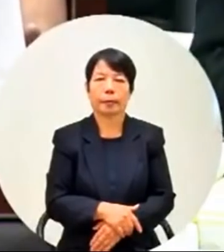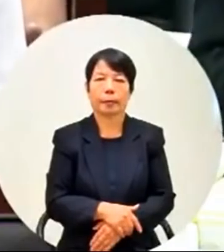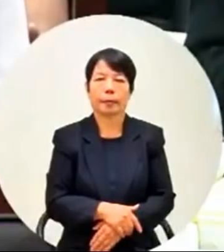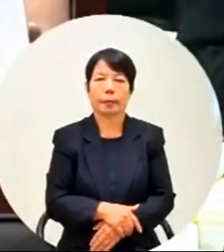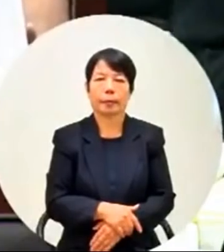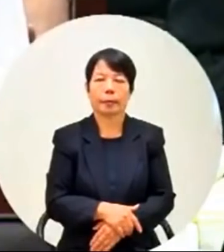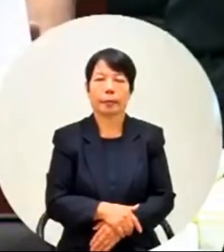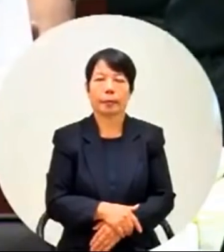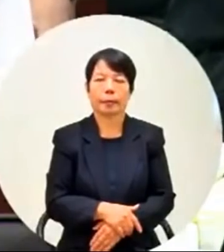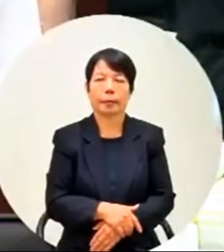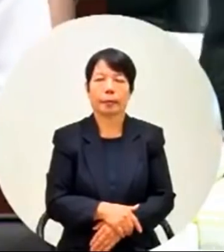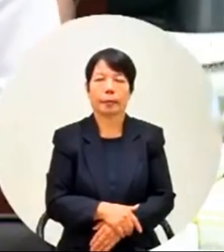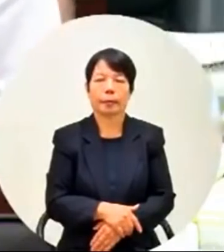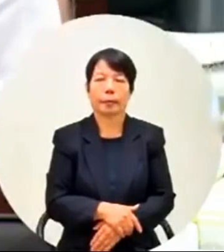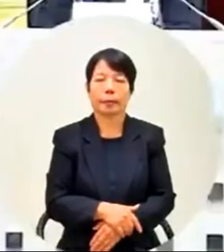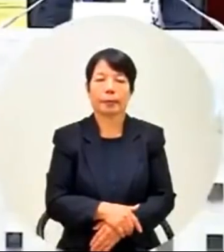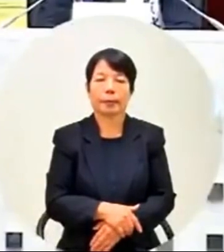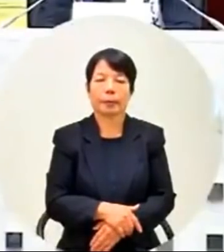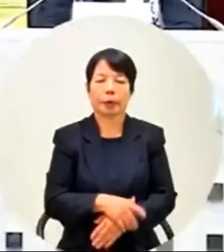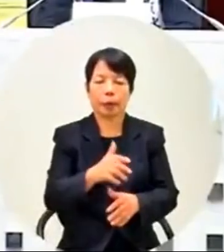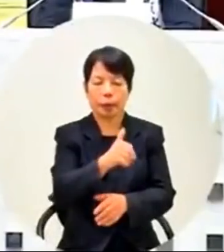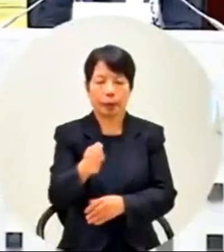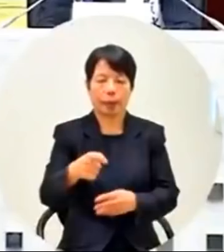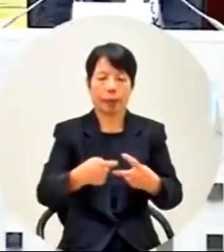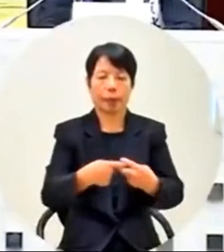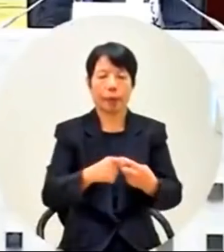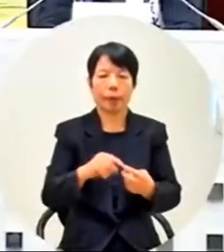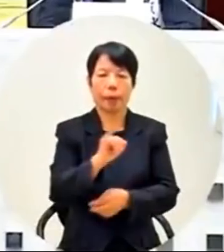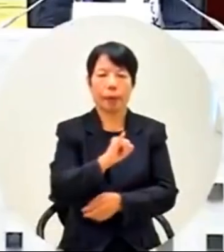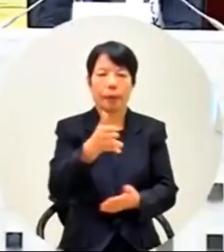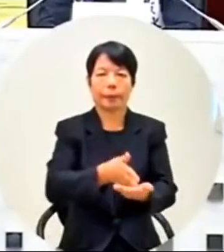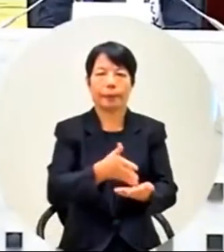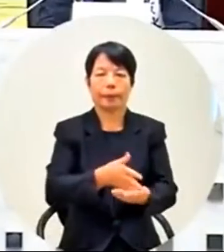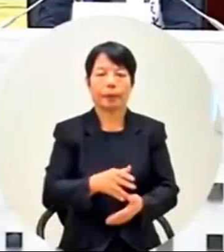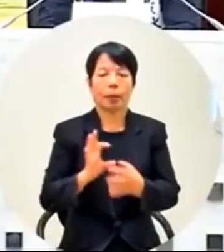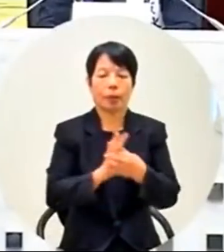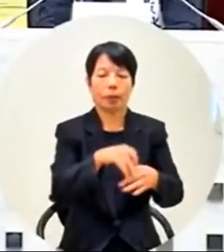好，我们谢谢李雅竹议员为地方发声。